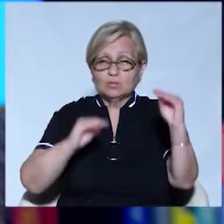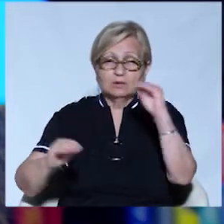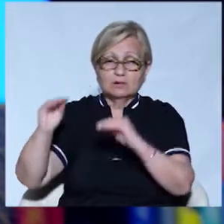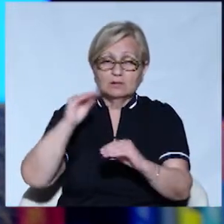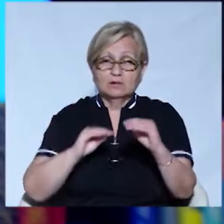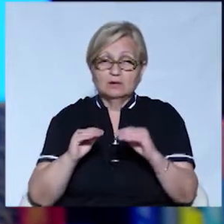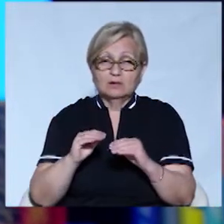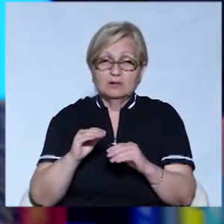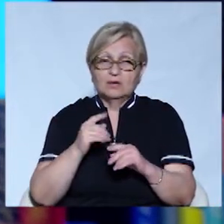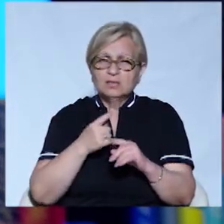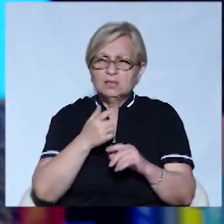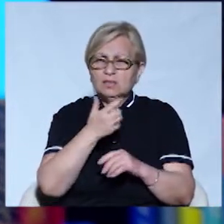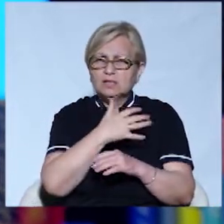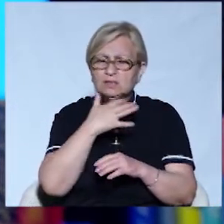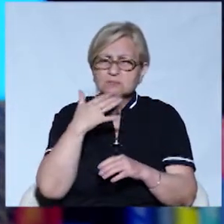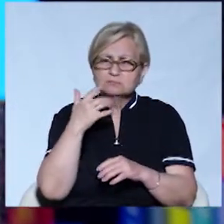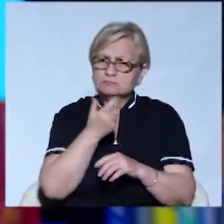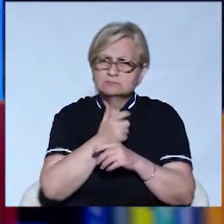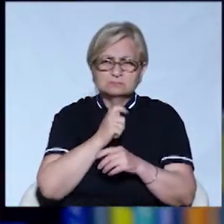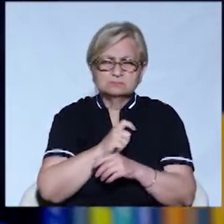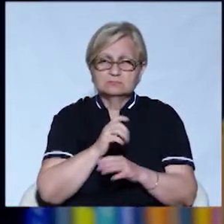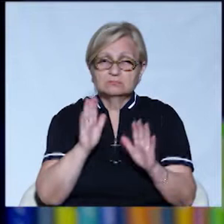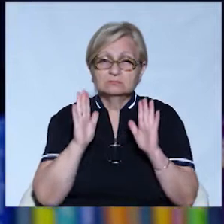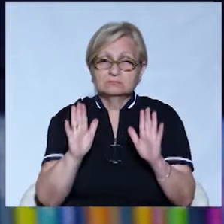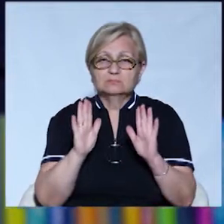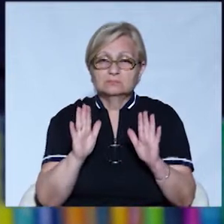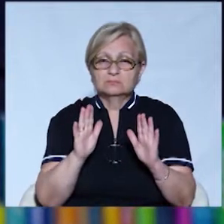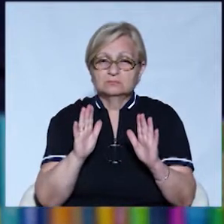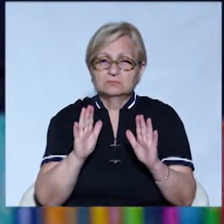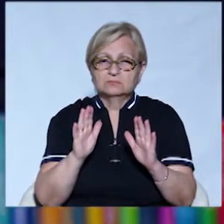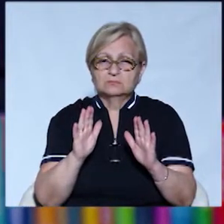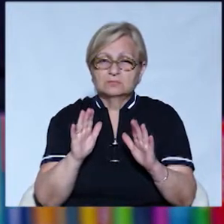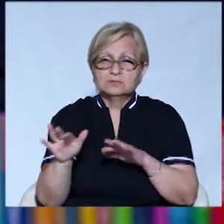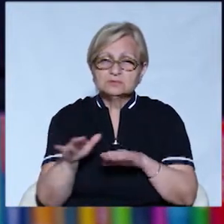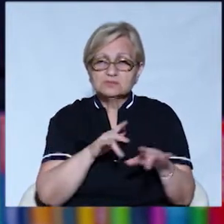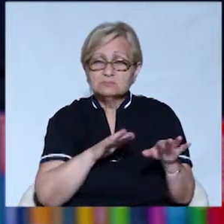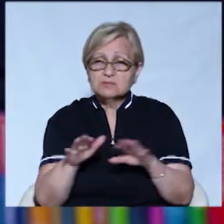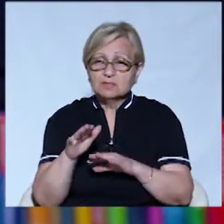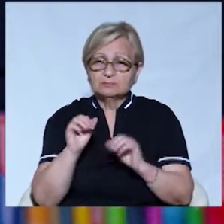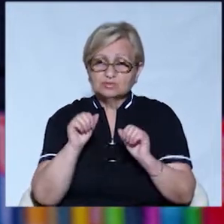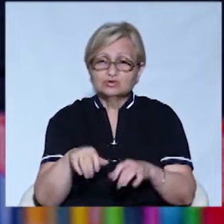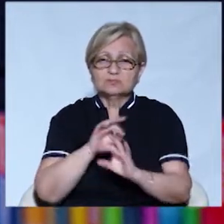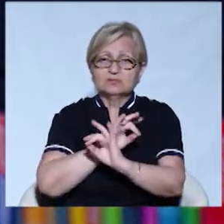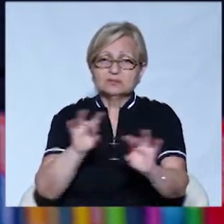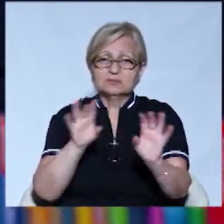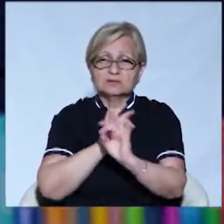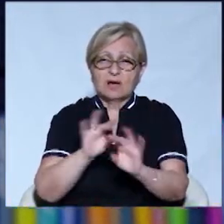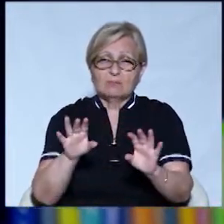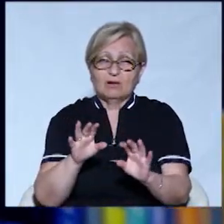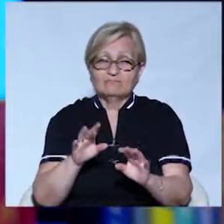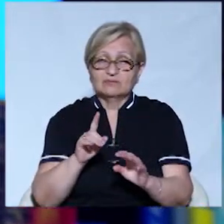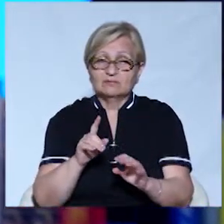უმნიშვნელოვანესია. იმდენად რომ მე შემიძლია მხოლოდ ზმნებით გიამბოთ ამბავი. აი მაგალითად